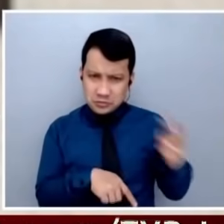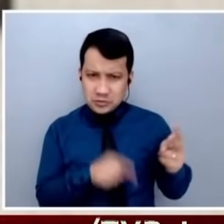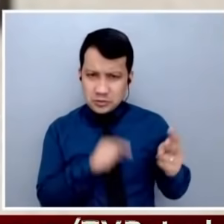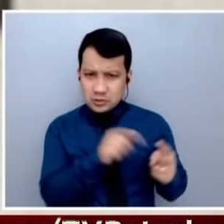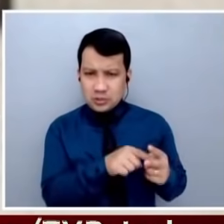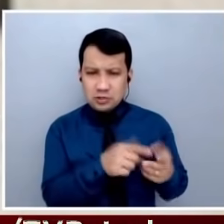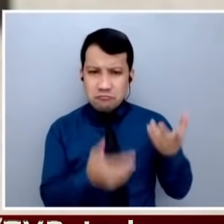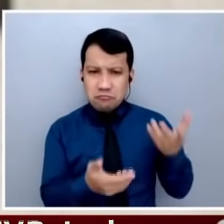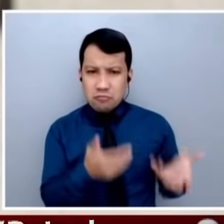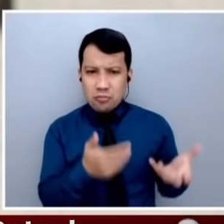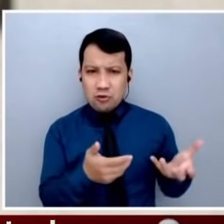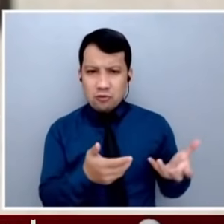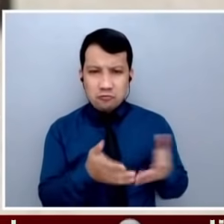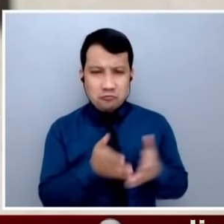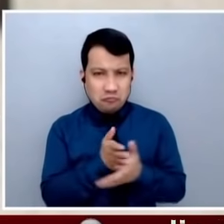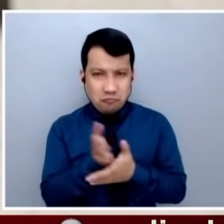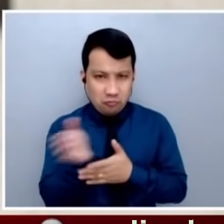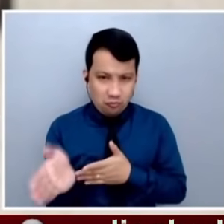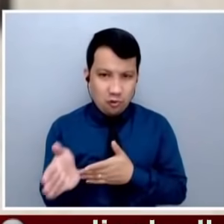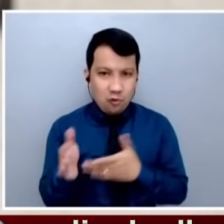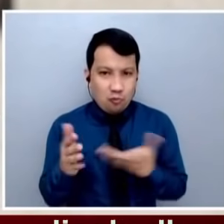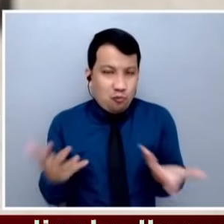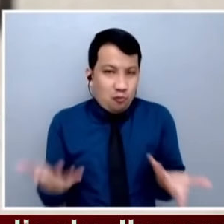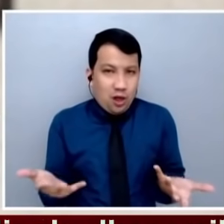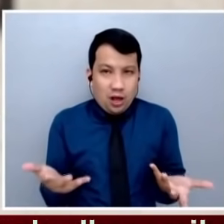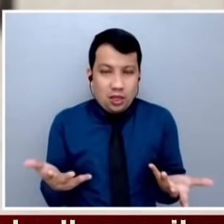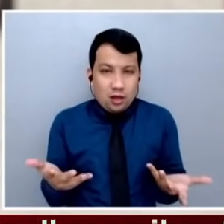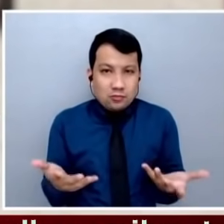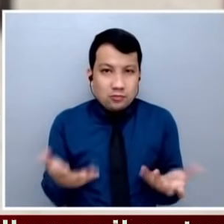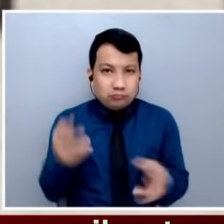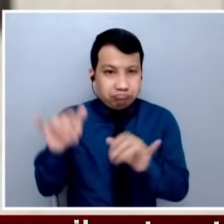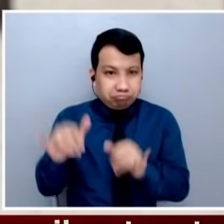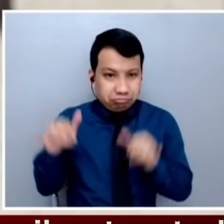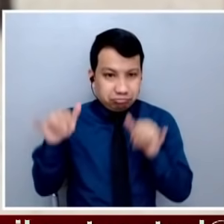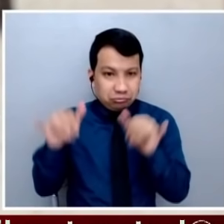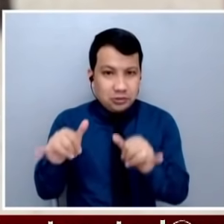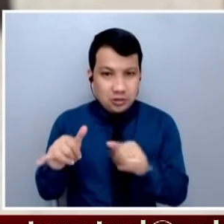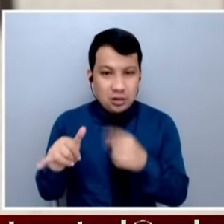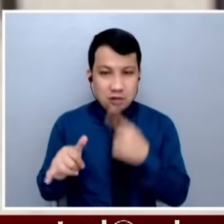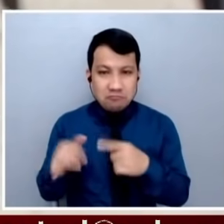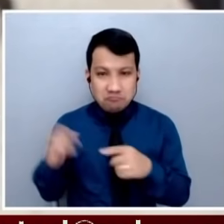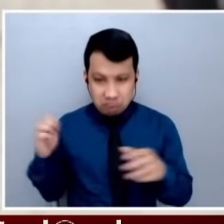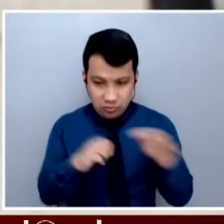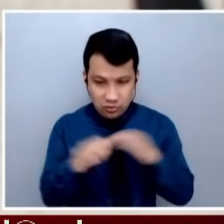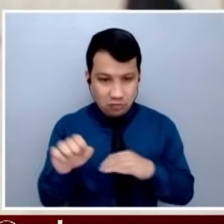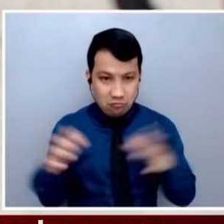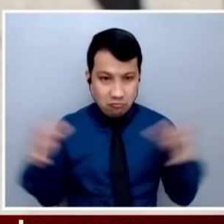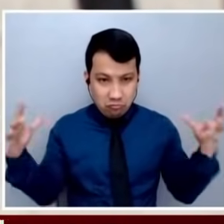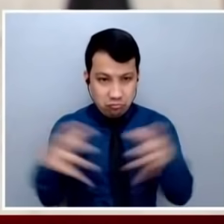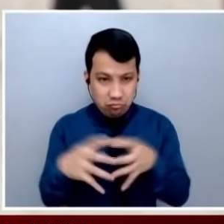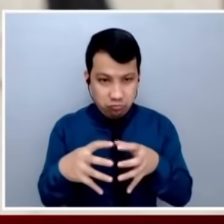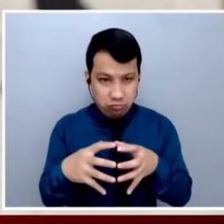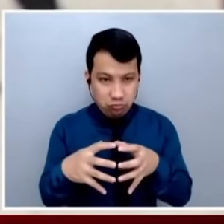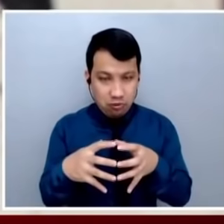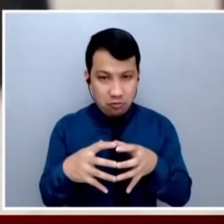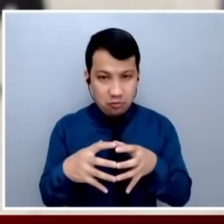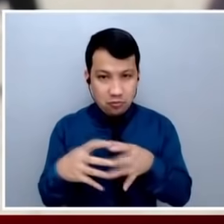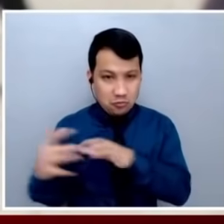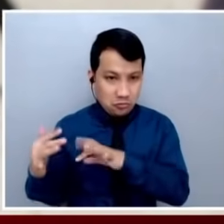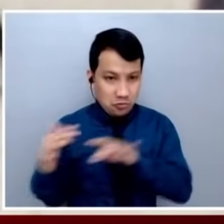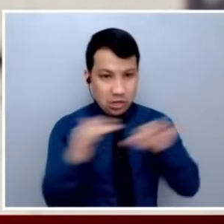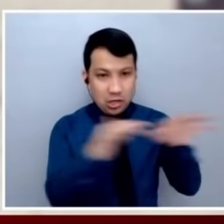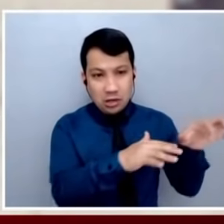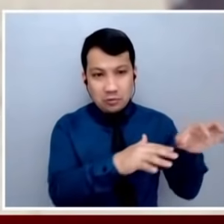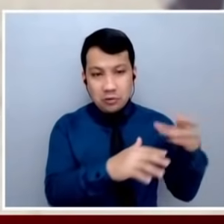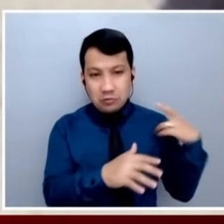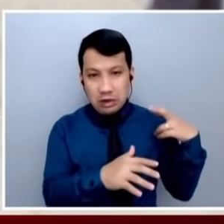Wala nang tambay, wala nang dati, di ba nakikita nyo pagpasok, nagkumpul-kumpulan pa lang sa entrance, tapos didiretso to the right